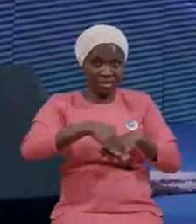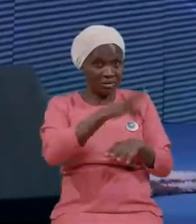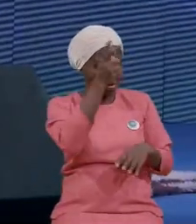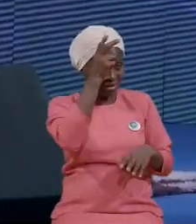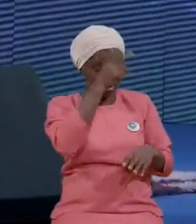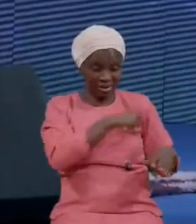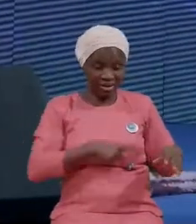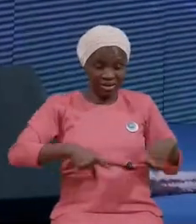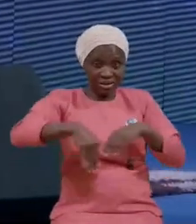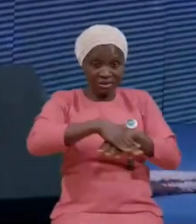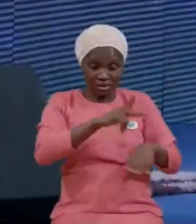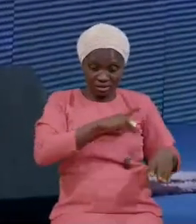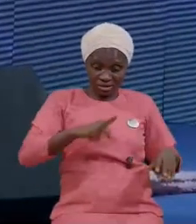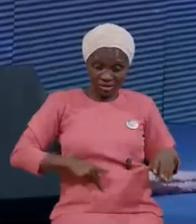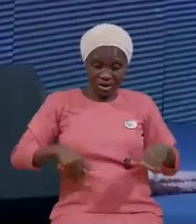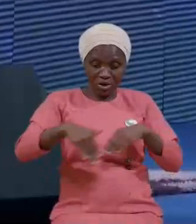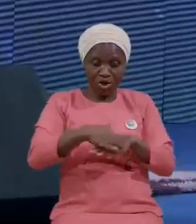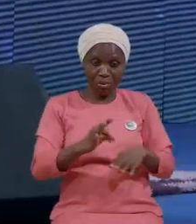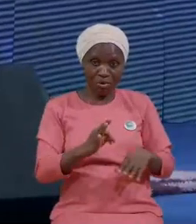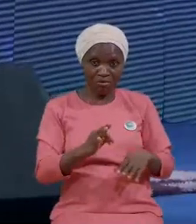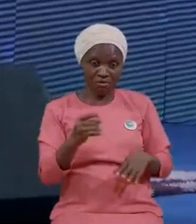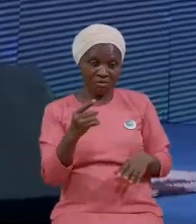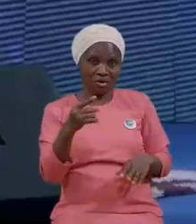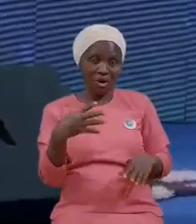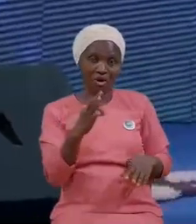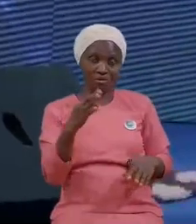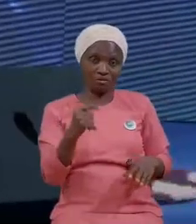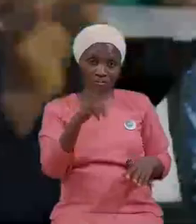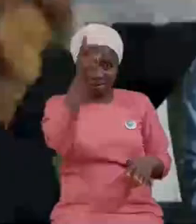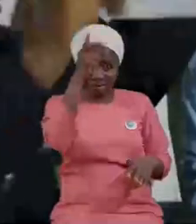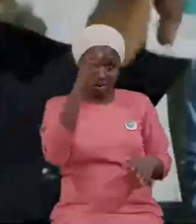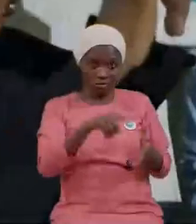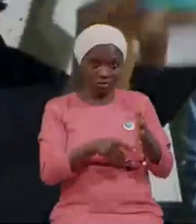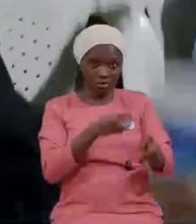ce monde va disparaître et va quitter ta vie.